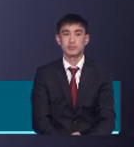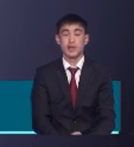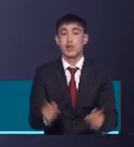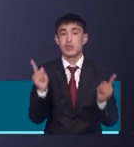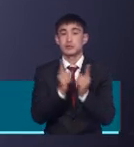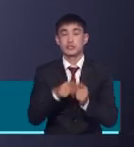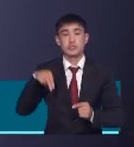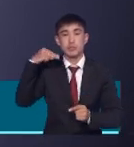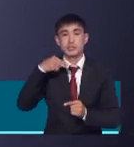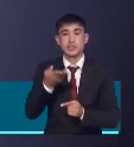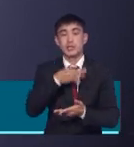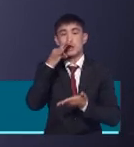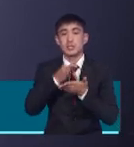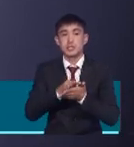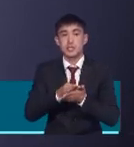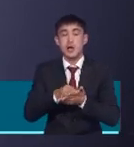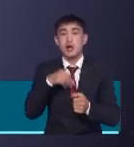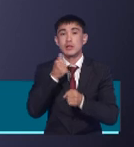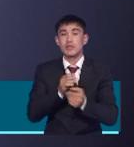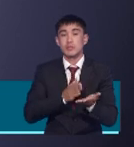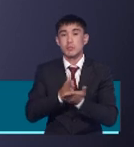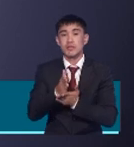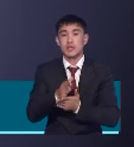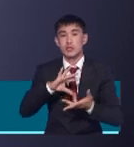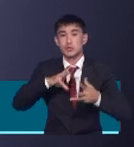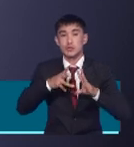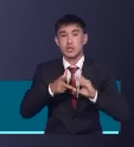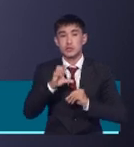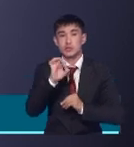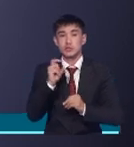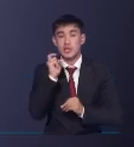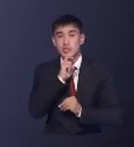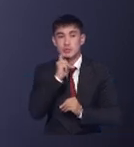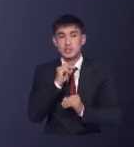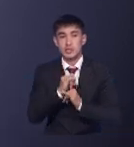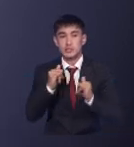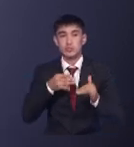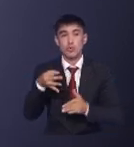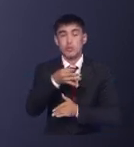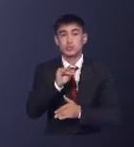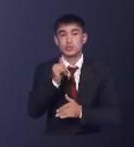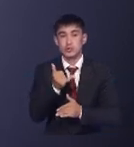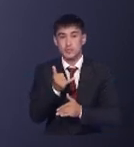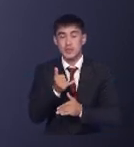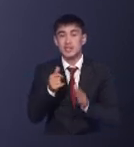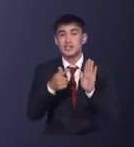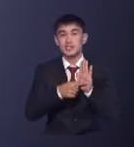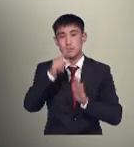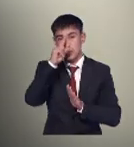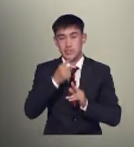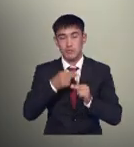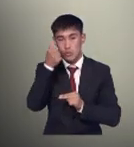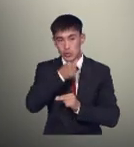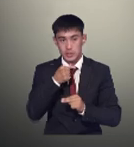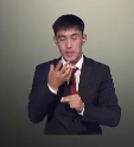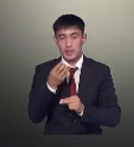на встрече с президентом я доложил ему об основных направлениях и результатах социально-экономического развития области жтс за 7 месяцев текущего